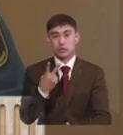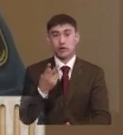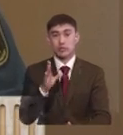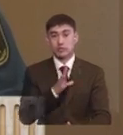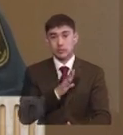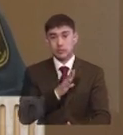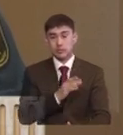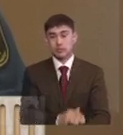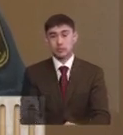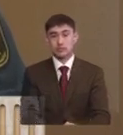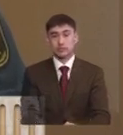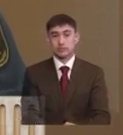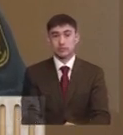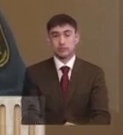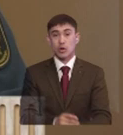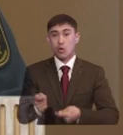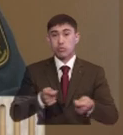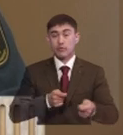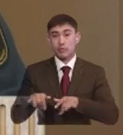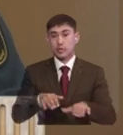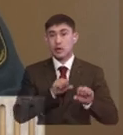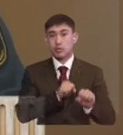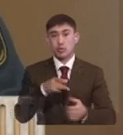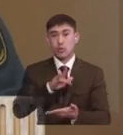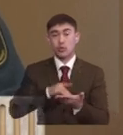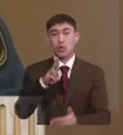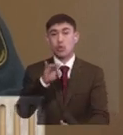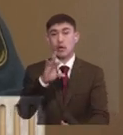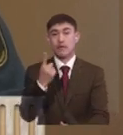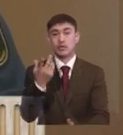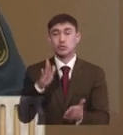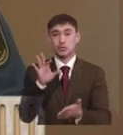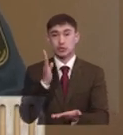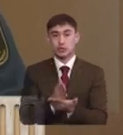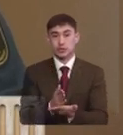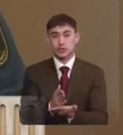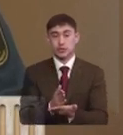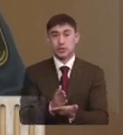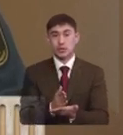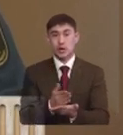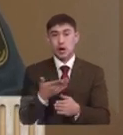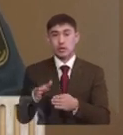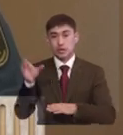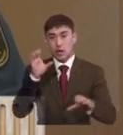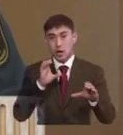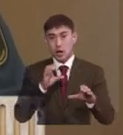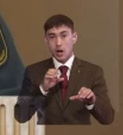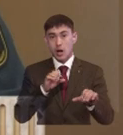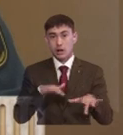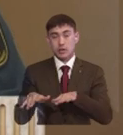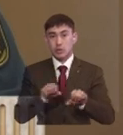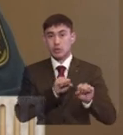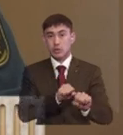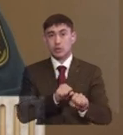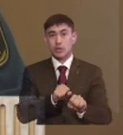случая э управление по делам обороны город Кунаев один случай отдел по делам обороны талгарского района один